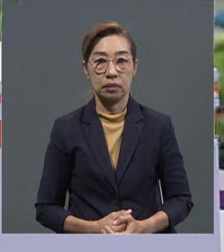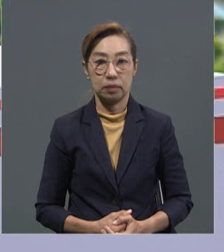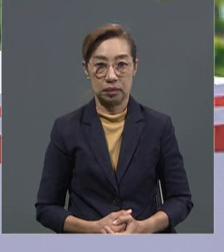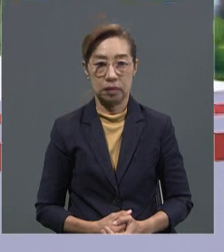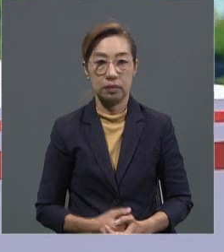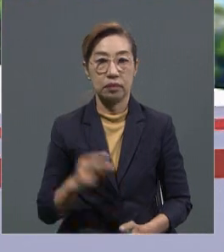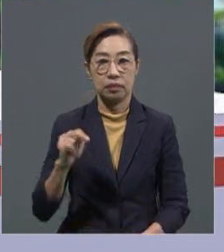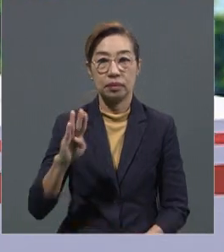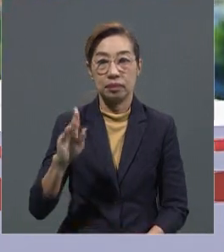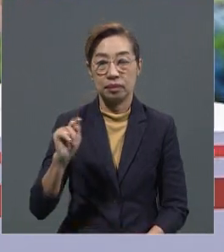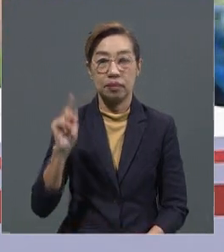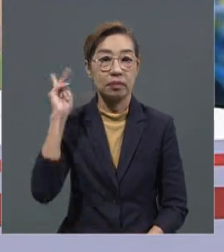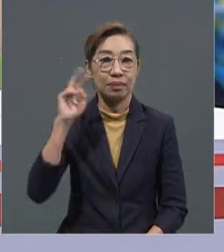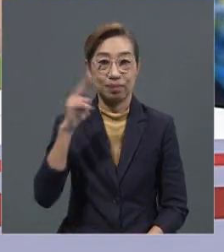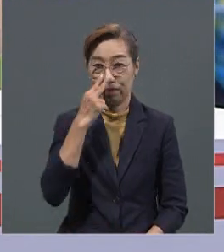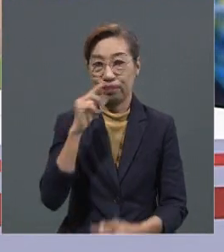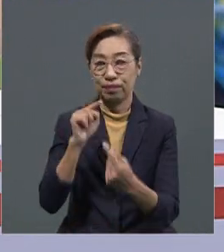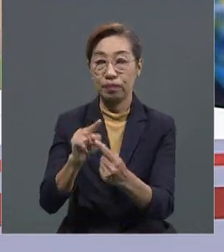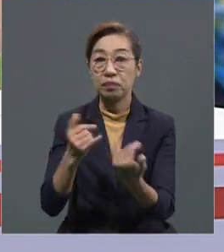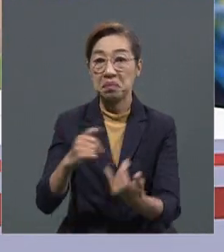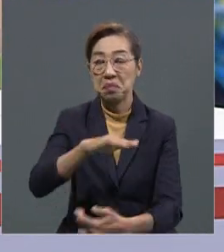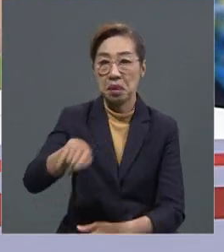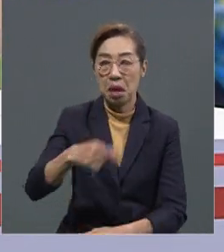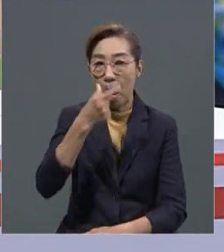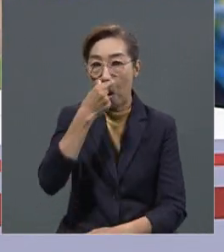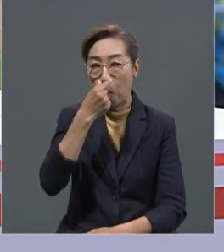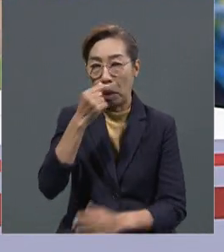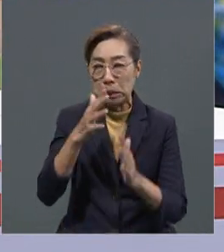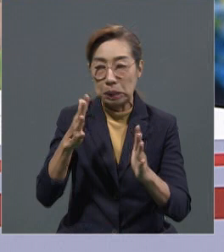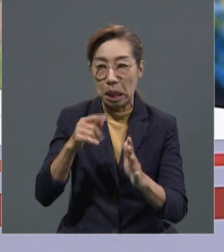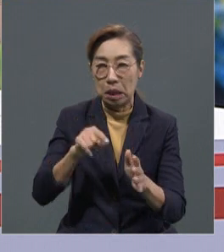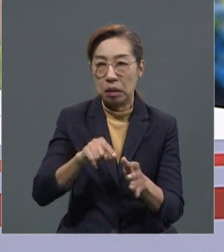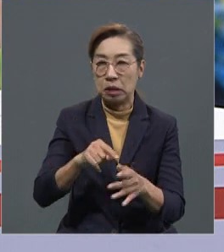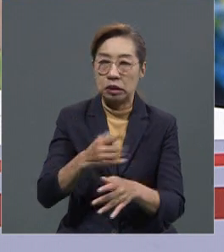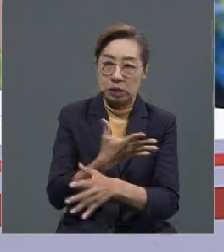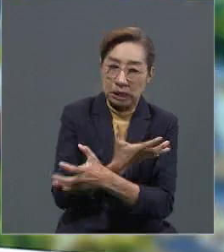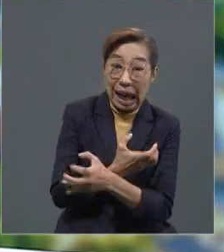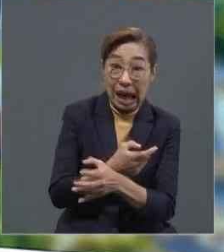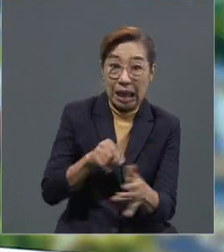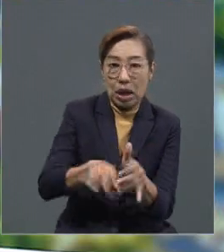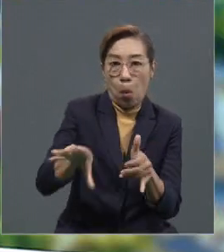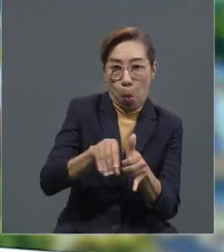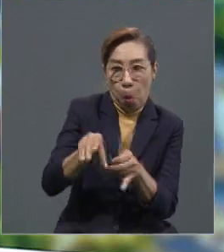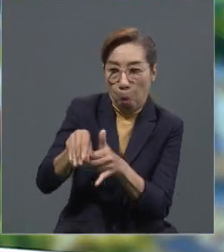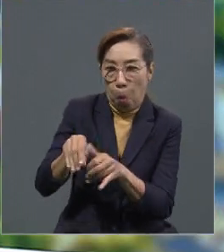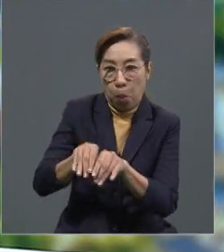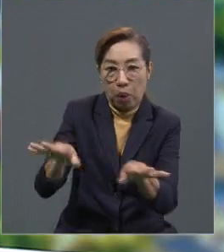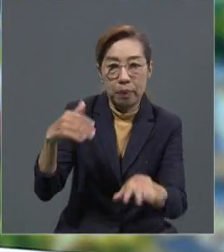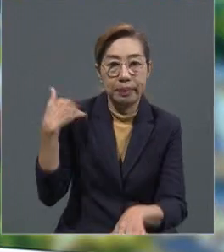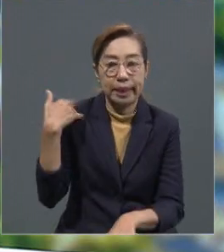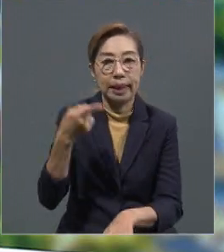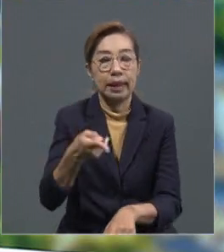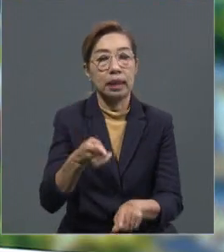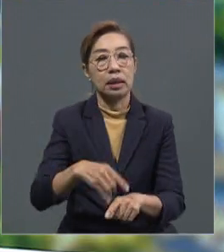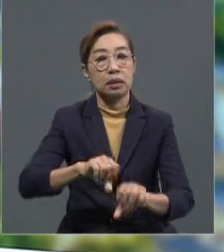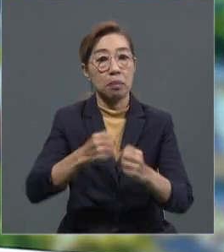ติดตาม MCนิวสภาพเที่ยงกันต่อนะครับช่วงนี้ไข้หวัดใหญ่ก็กำลังระบาดอย่างหนักนะครับซึ่งทางกรมบัญชีกลางเองก็ได้ร่วมกับสมาคมโรค